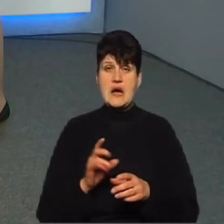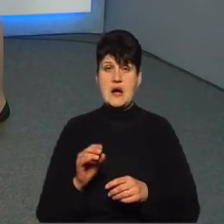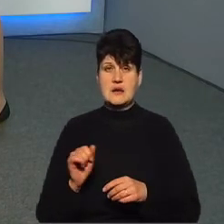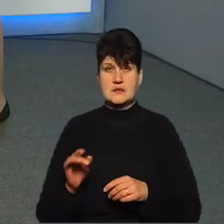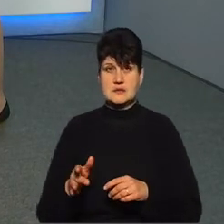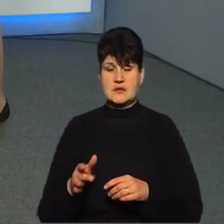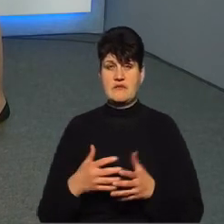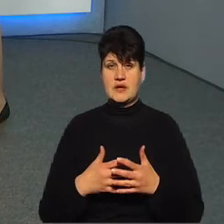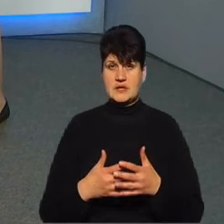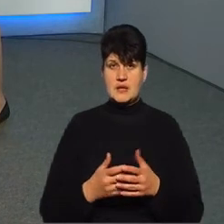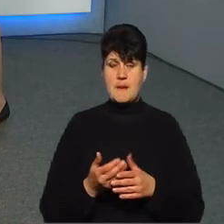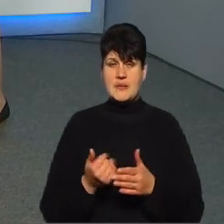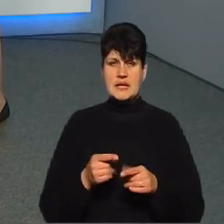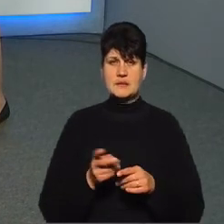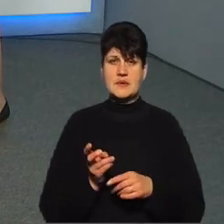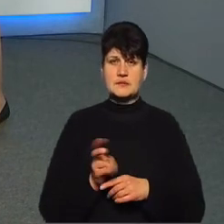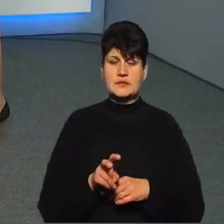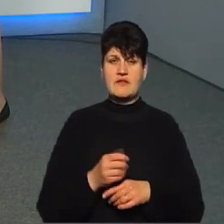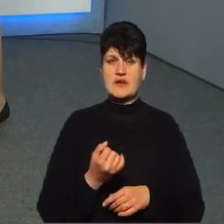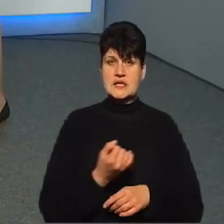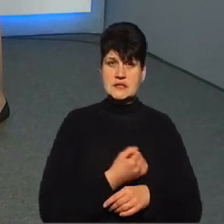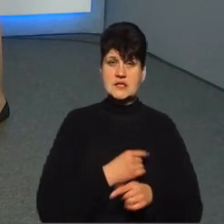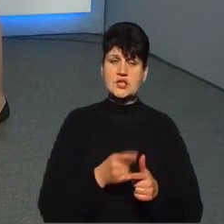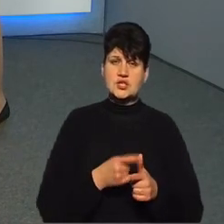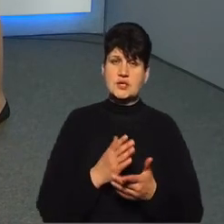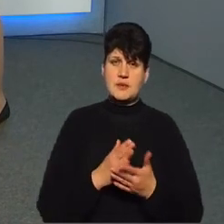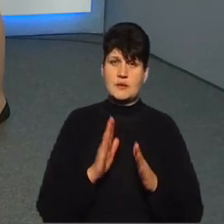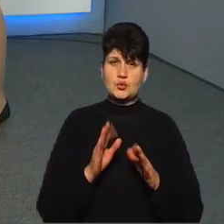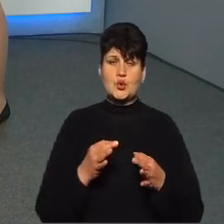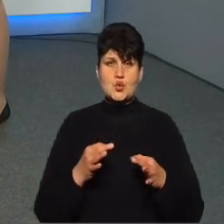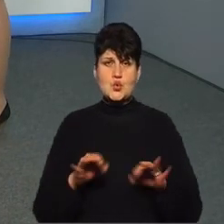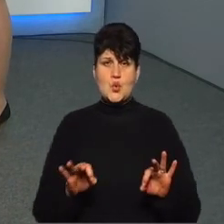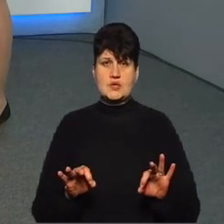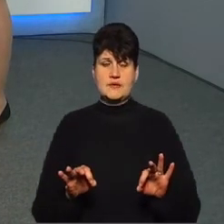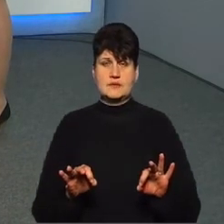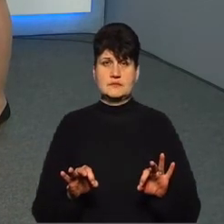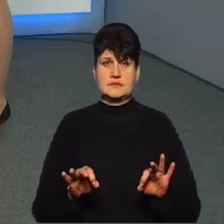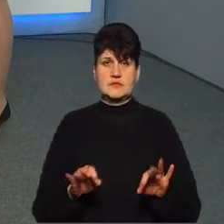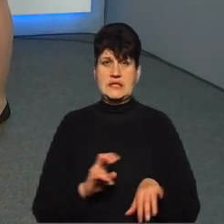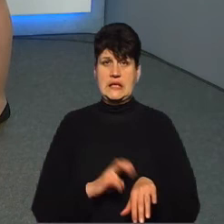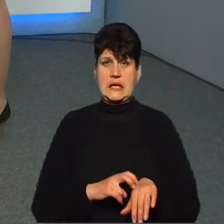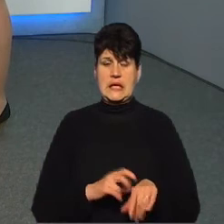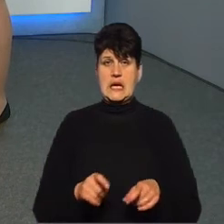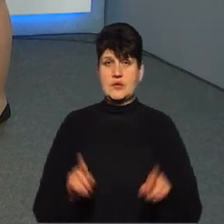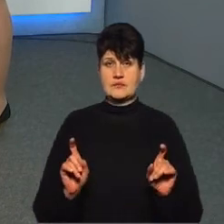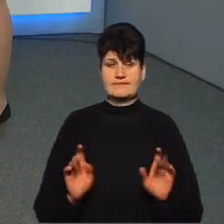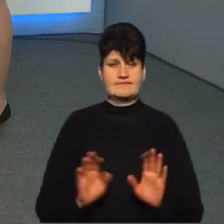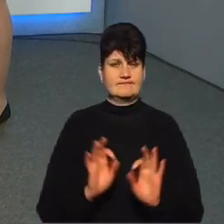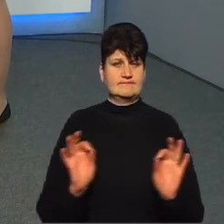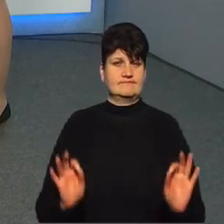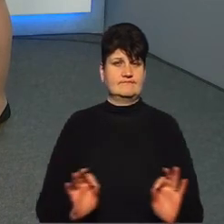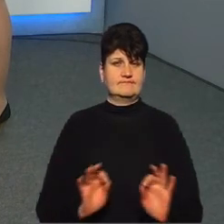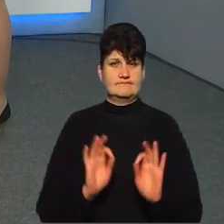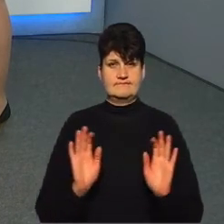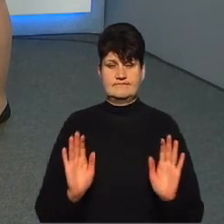як йти вакцинуватися, і чи має бути дозвіл від ведучого лікаря-гінеколога? Дякую. Ніяких, по-перше, не